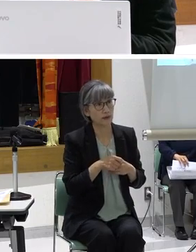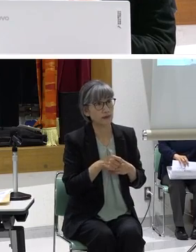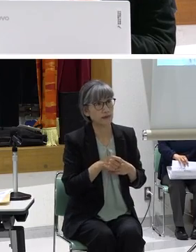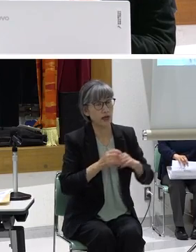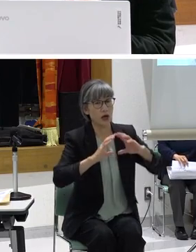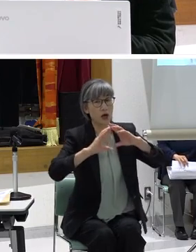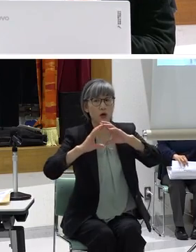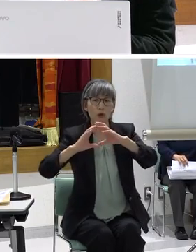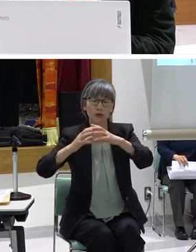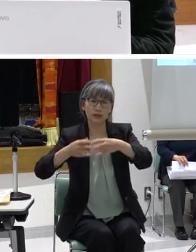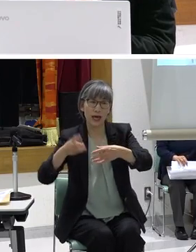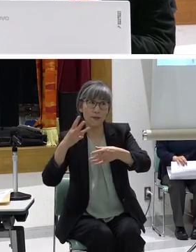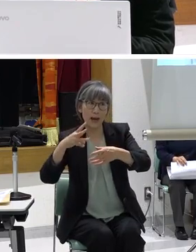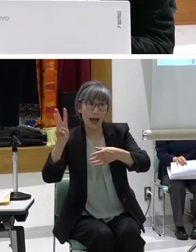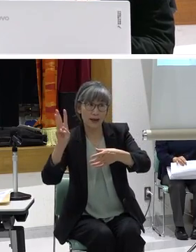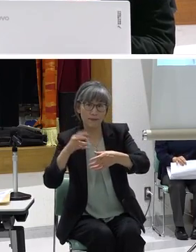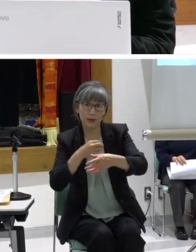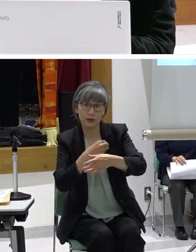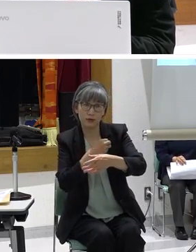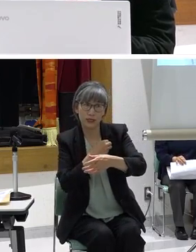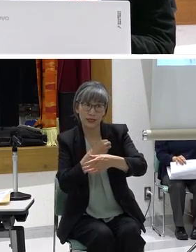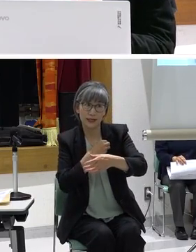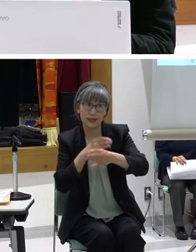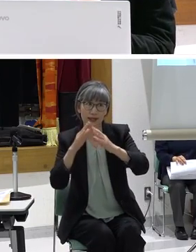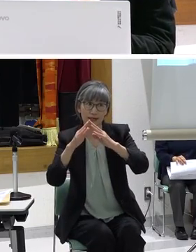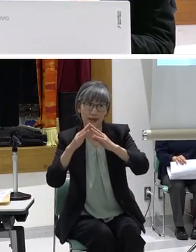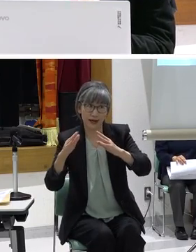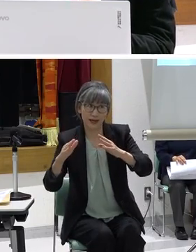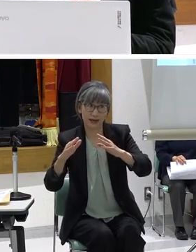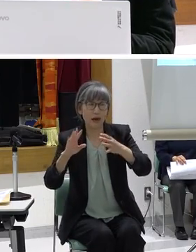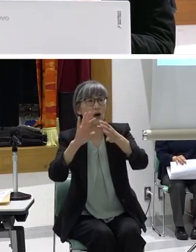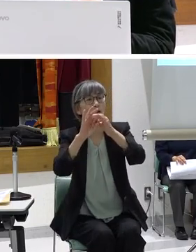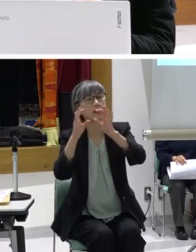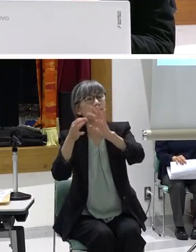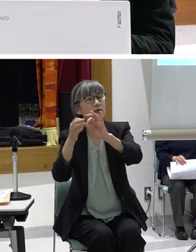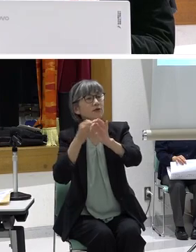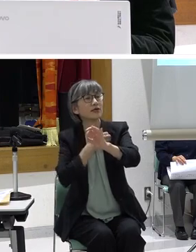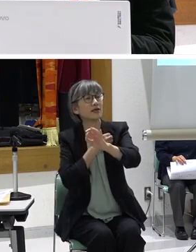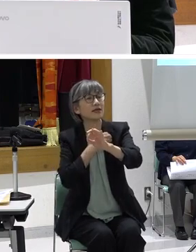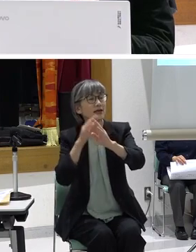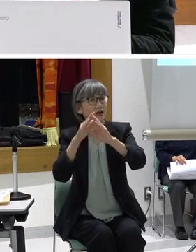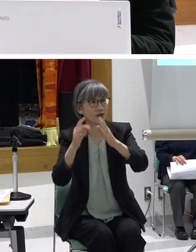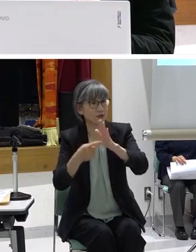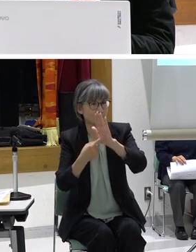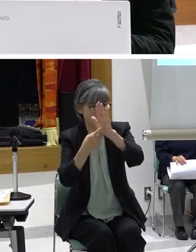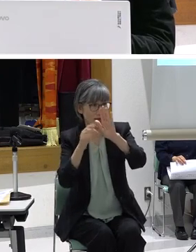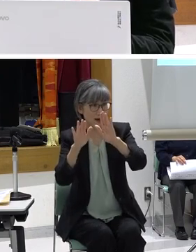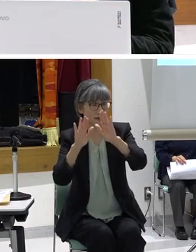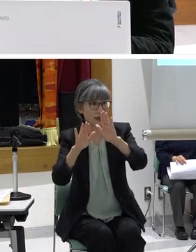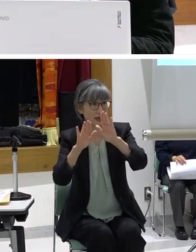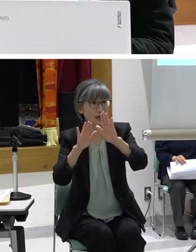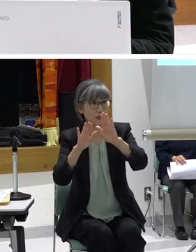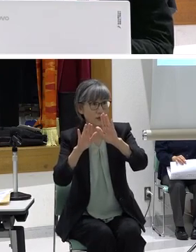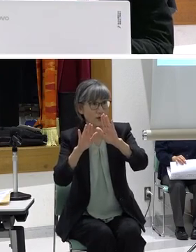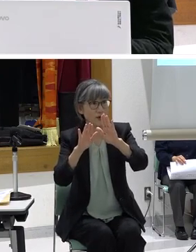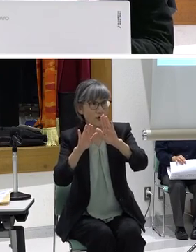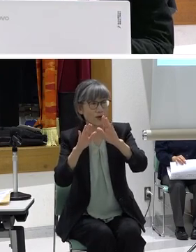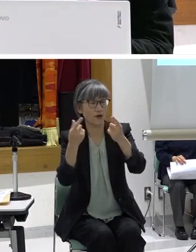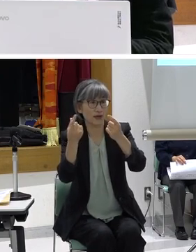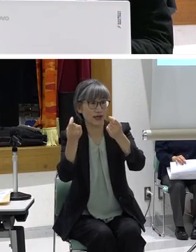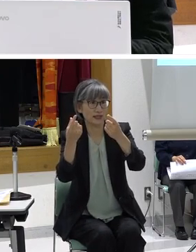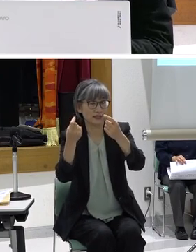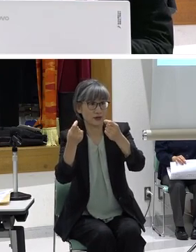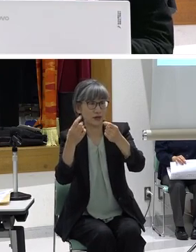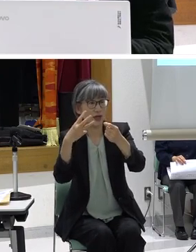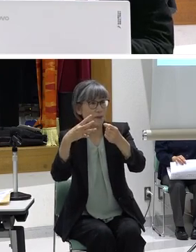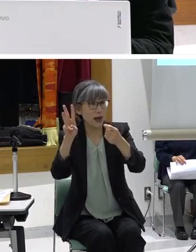国際パラリンピック委員会、オリンピック委員会はね有名ですけど、それのパラリンピックの委員